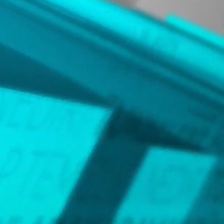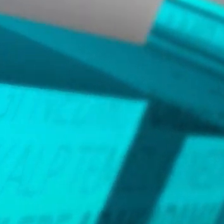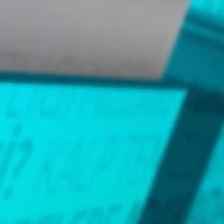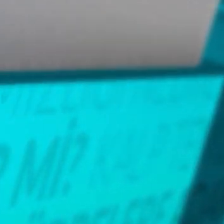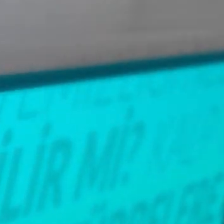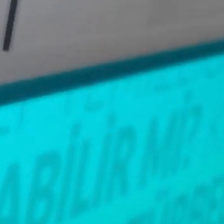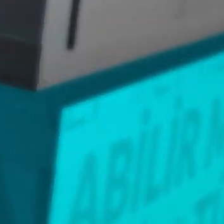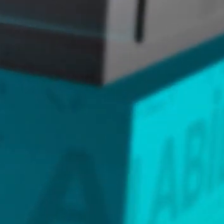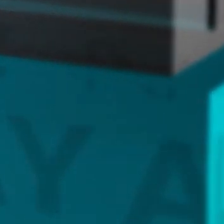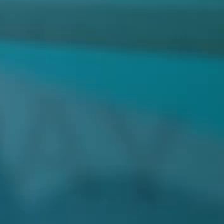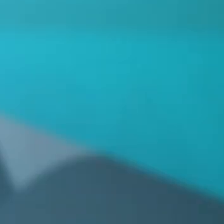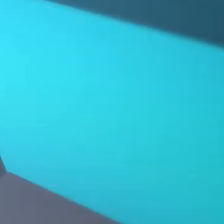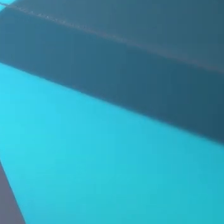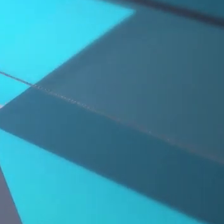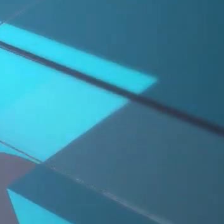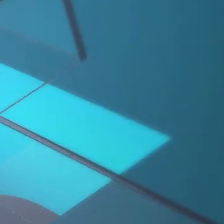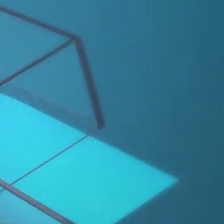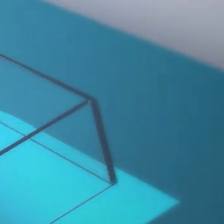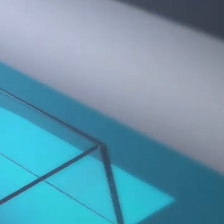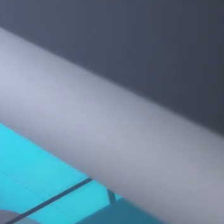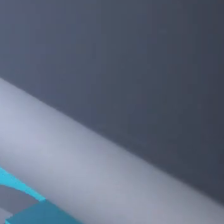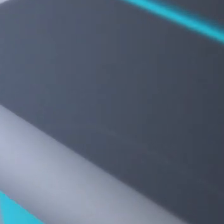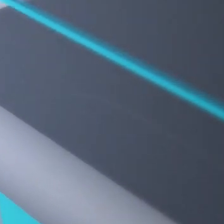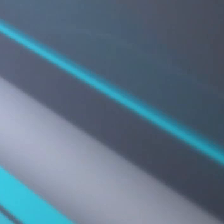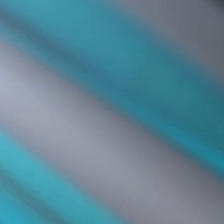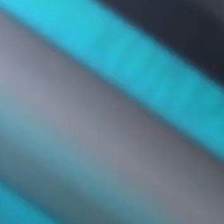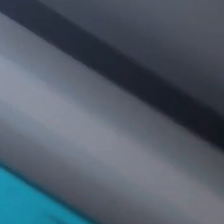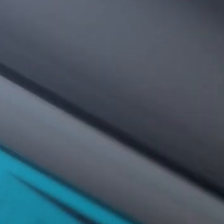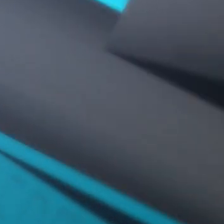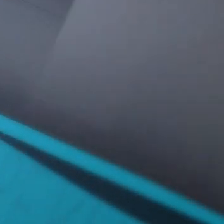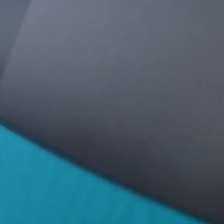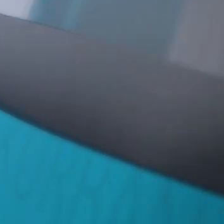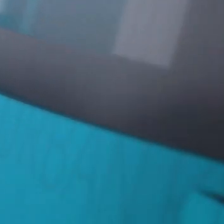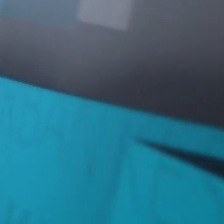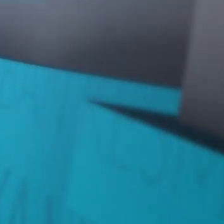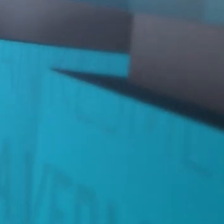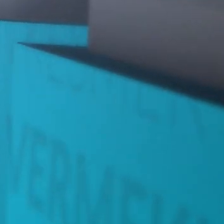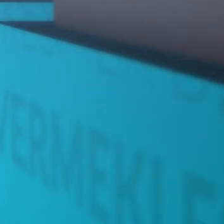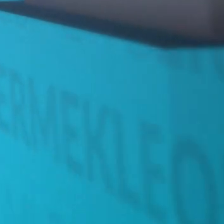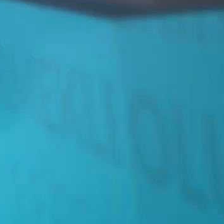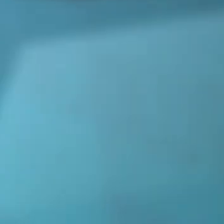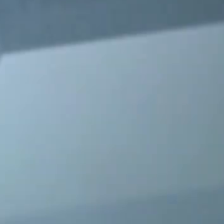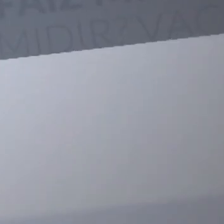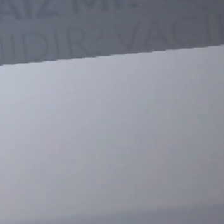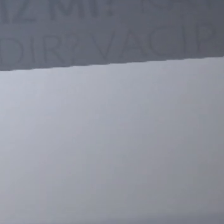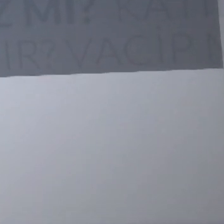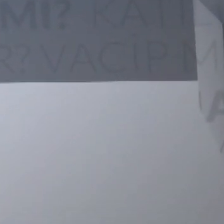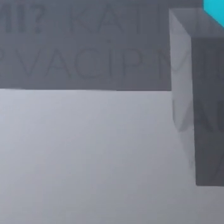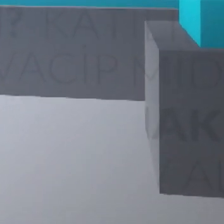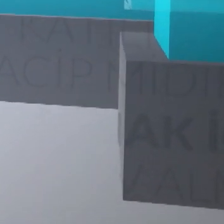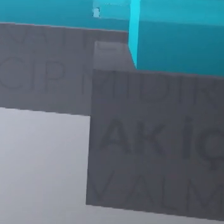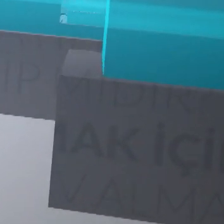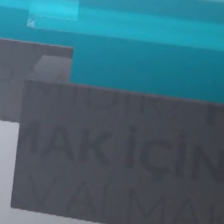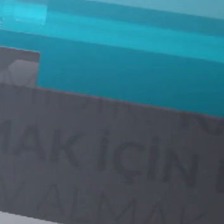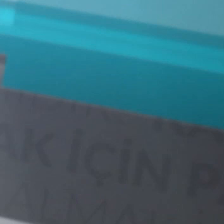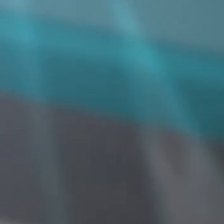duruşu var mıdır, vacip midir? Nerede orasını bozan bir hanımefendi bu? Dinimizde zorlama var mıdır? Hangi kişilere kurban duruşa?